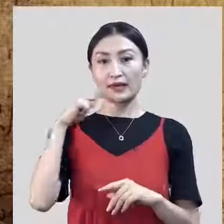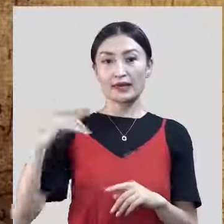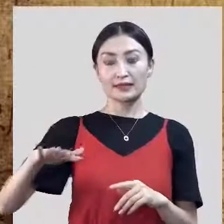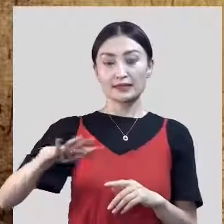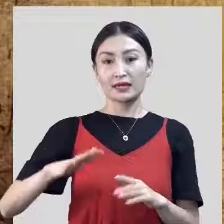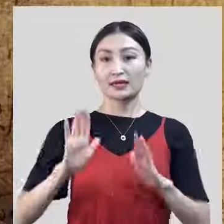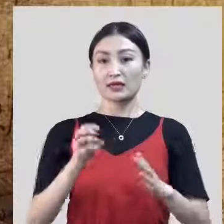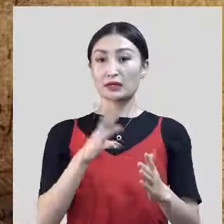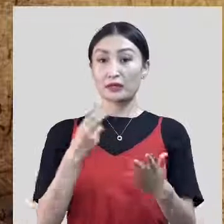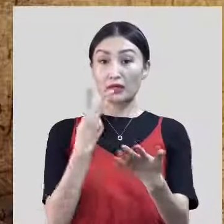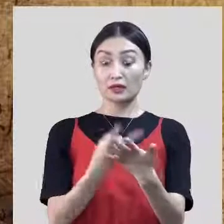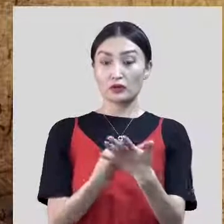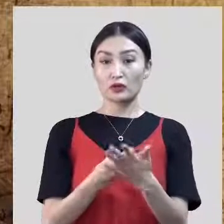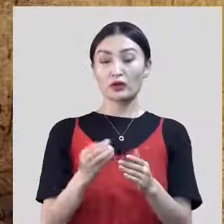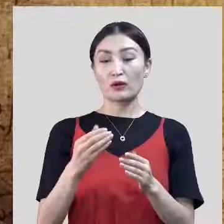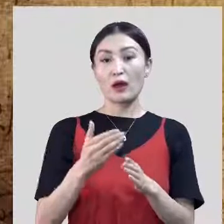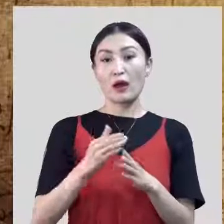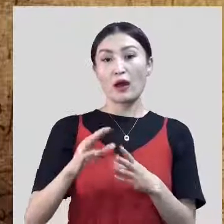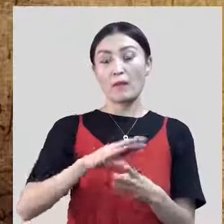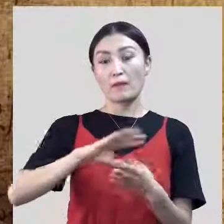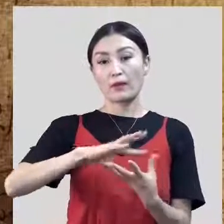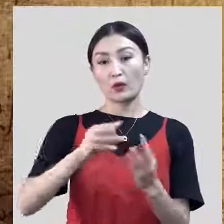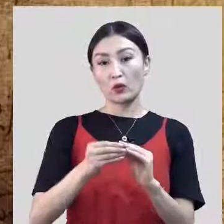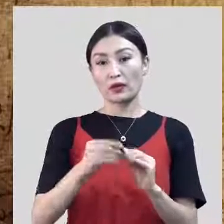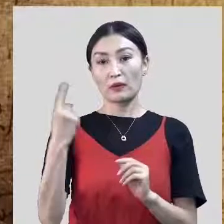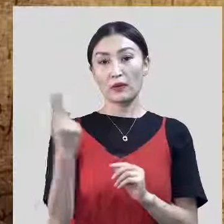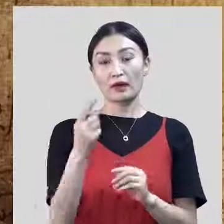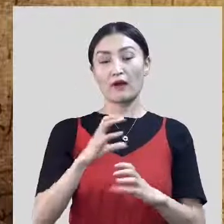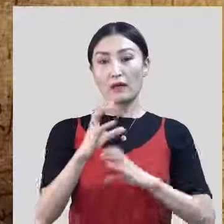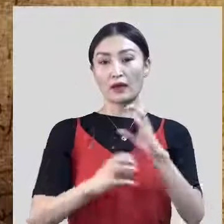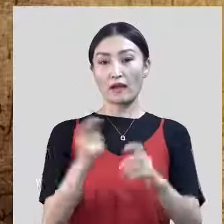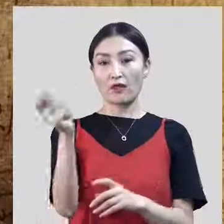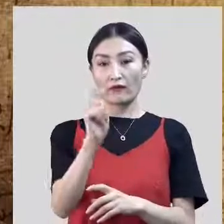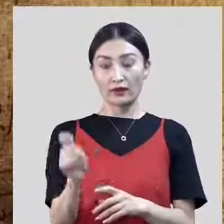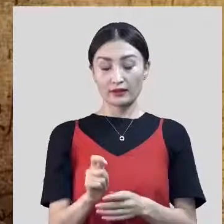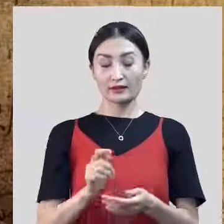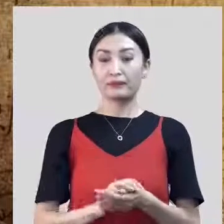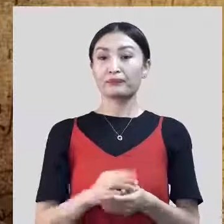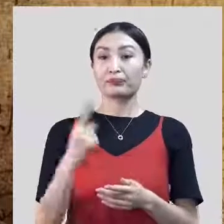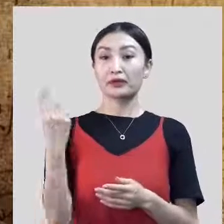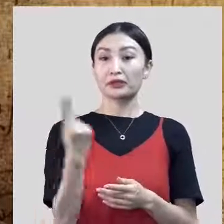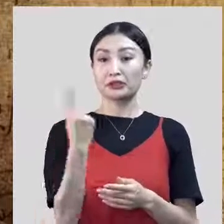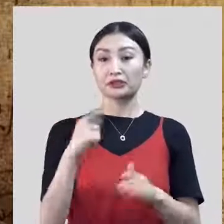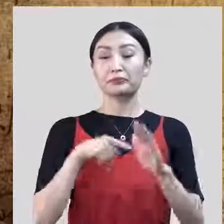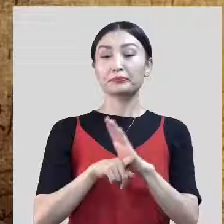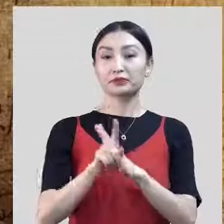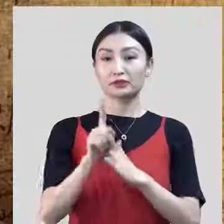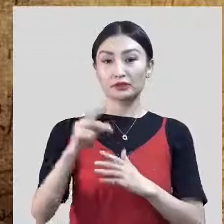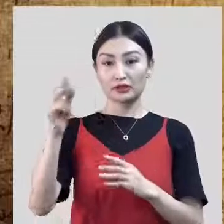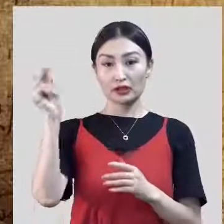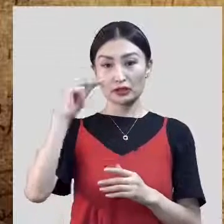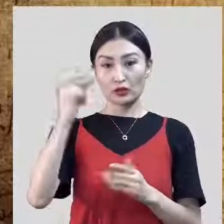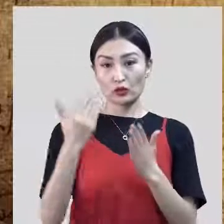также мы рассмотрим последствия и итоги первой мировой войны прежде чем приступить к изучению